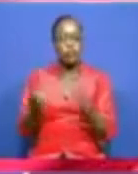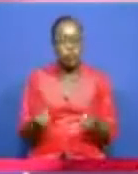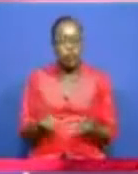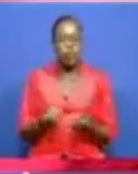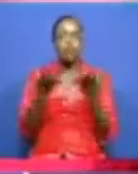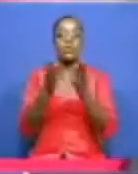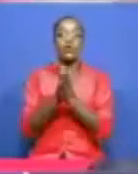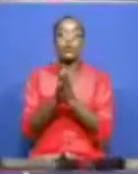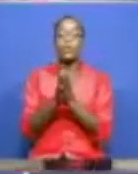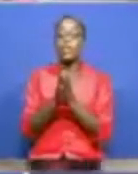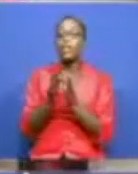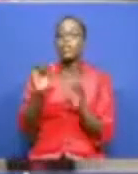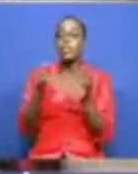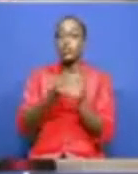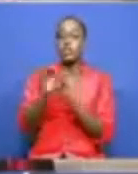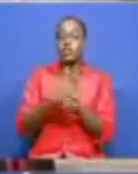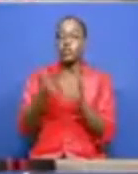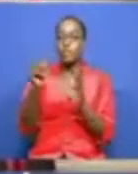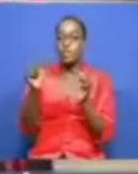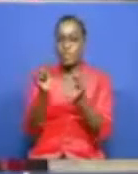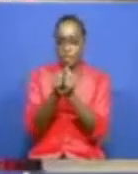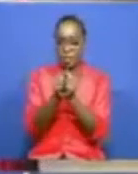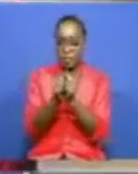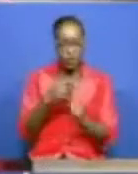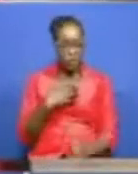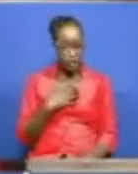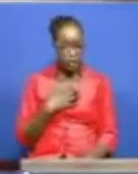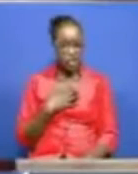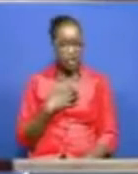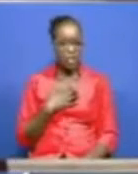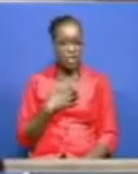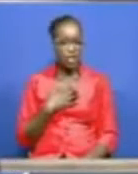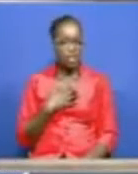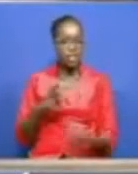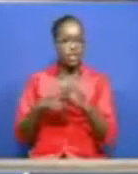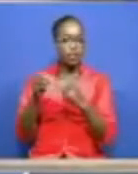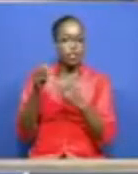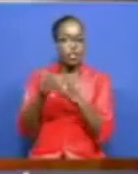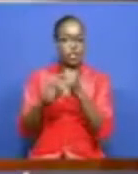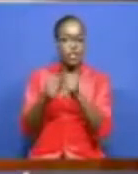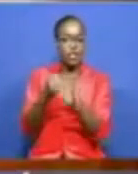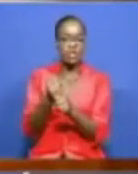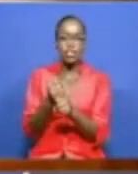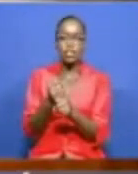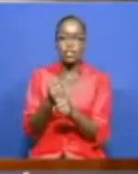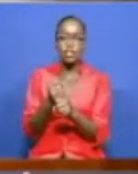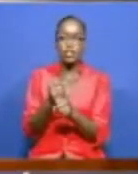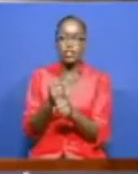mwaka 2010. Amestaafu baada ya kutimiza umri wa miaka 70.